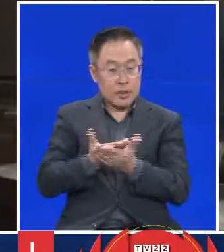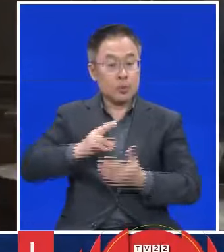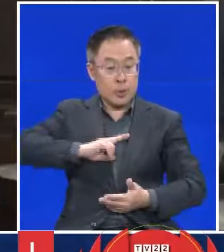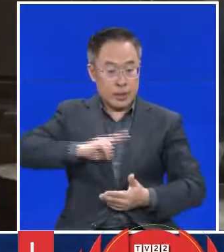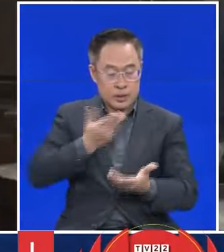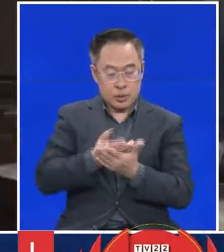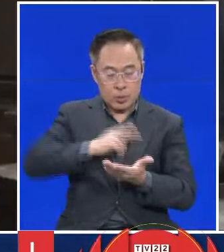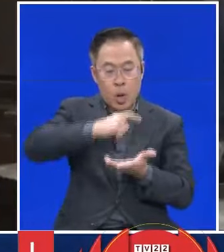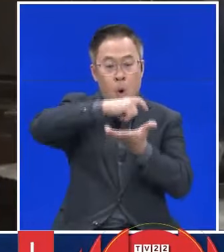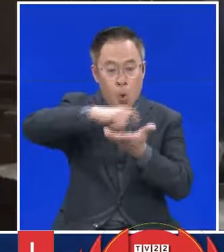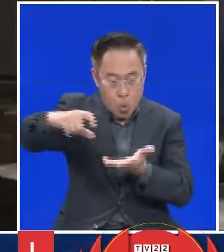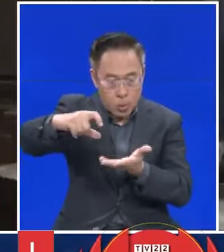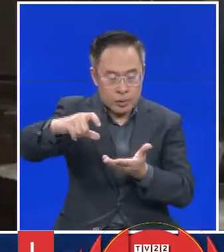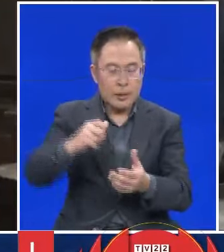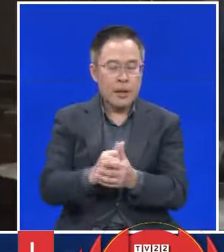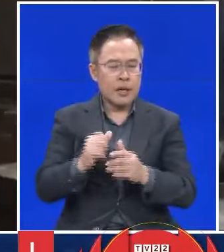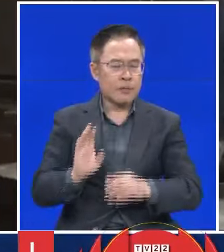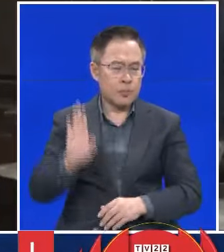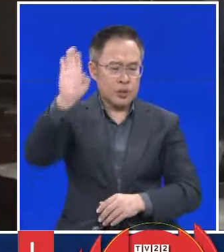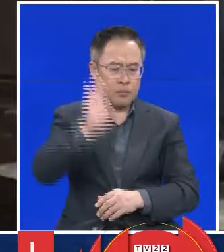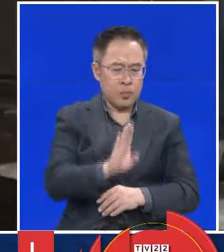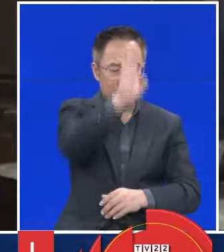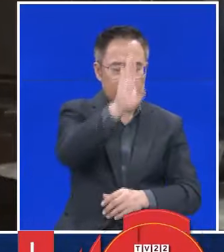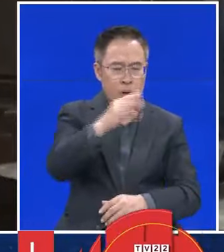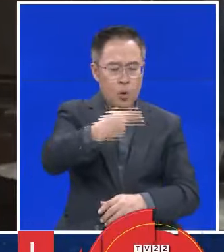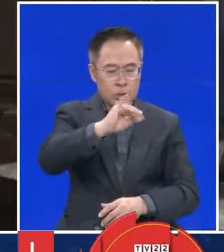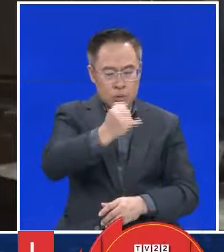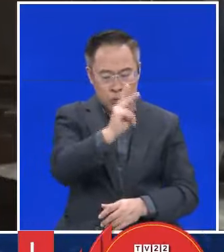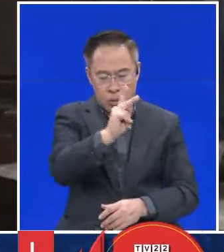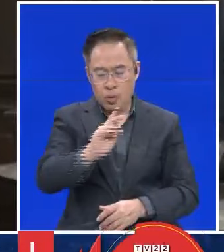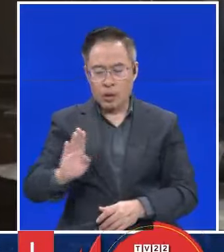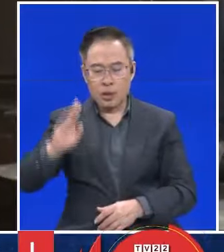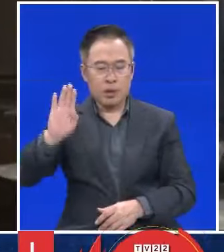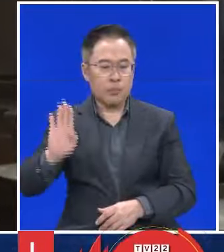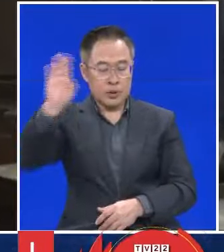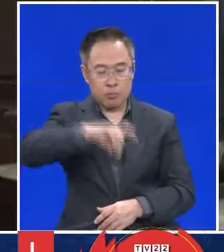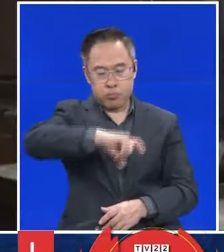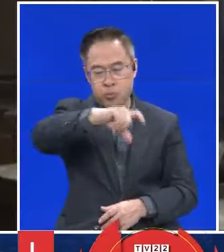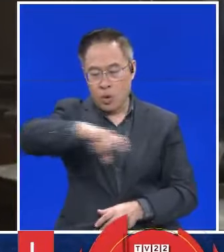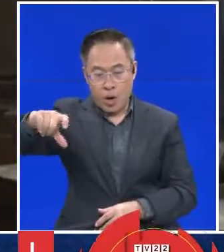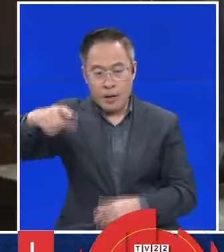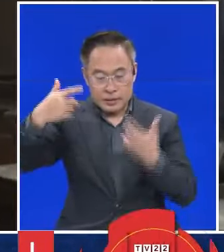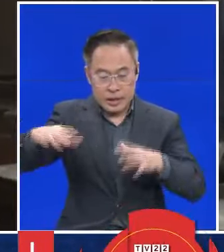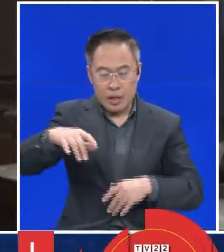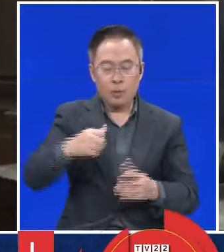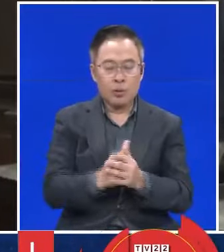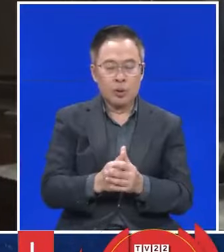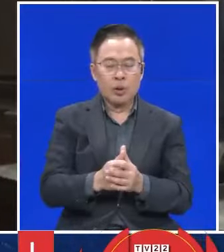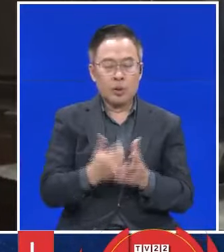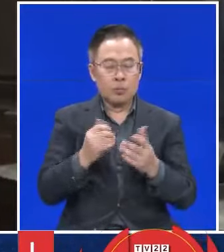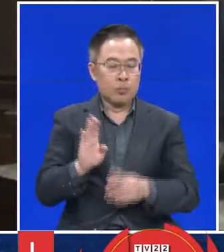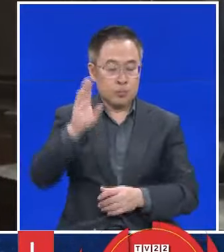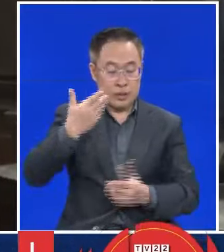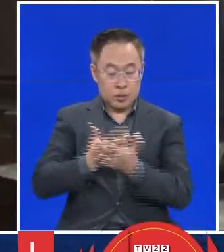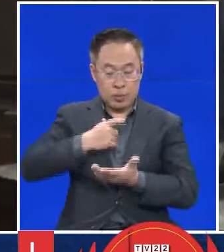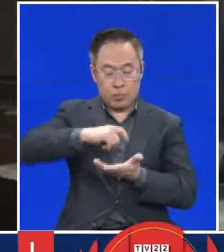างหุ้นส่วนจำกัดบุรีเจริญก่อนที่2นิติบุคคลนี้จะโอนต่อให้นอมินีเพื่อนำเงินมาซื้อหุ้นในห้างหุ้นส่วนจำกัดบุ